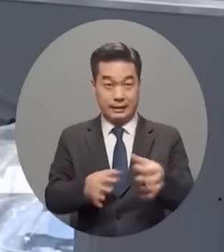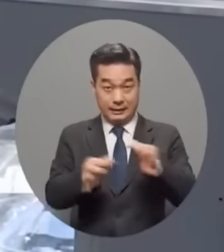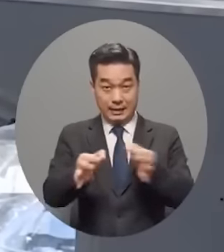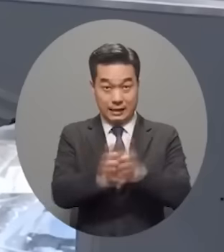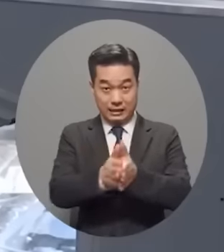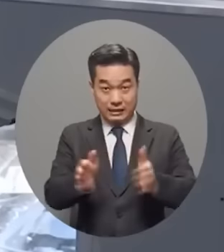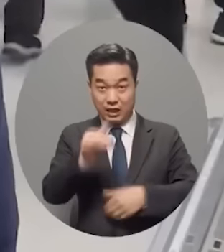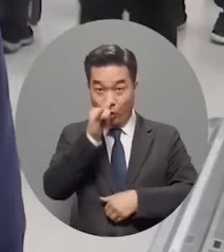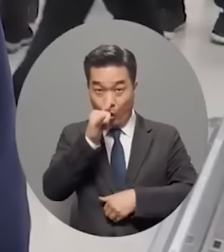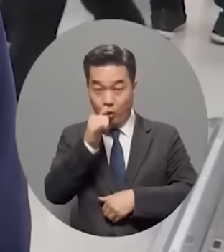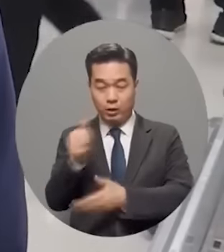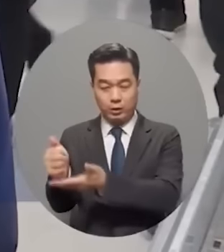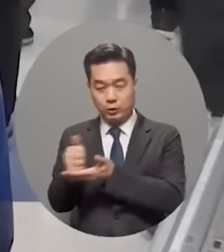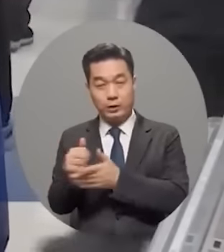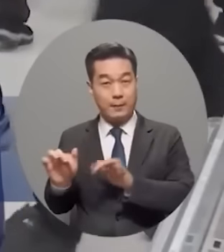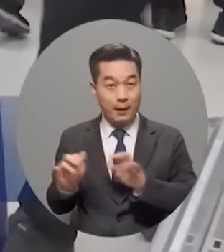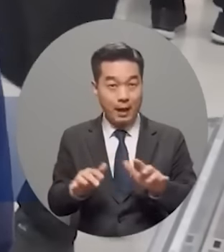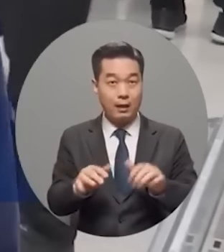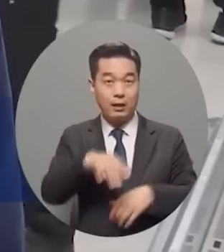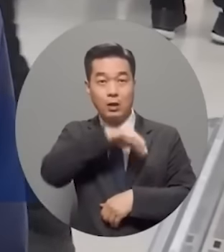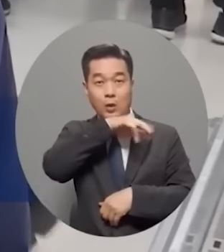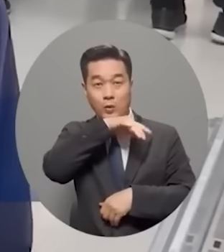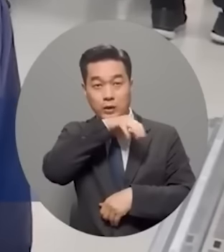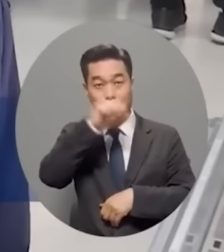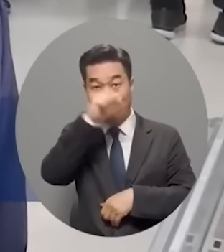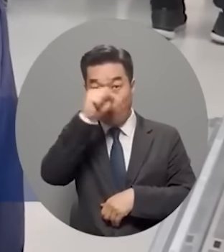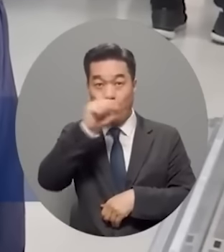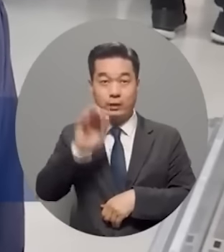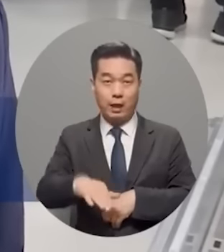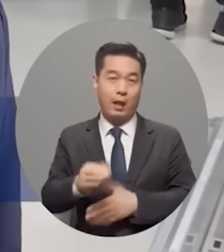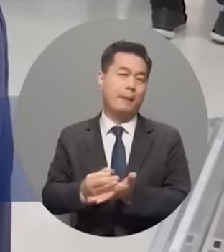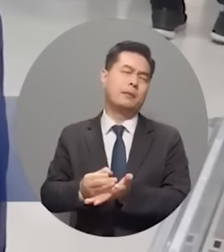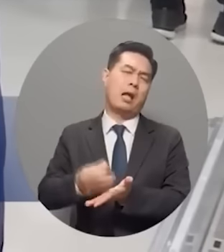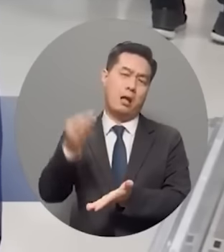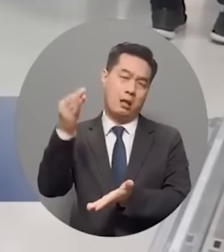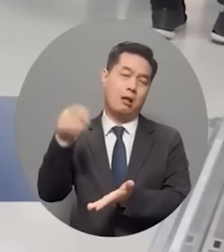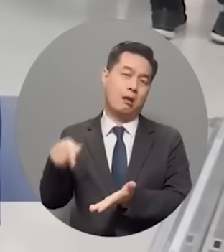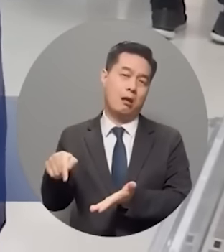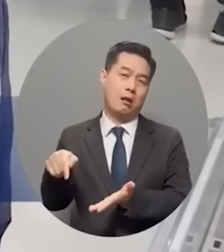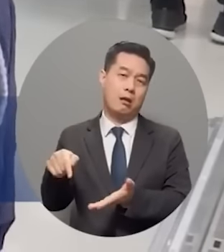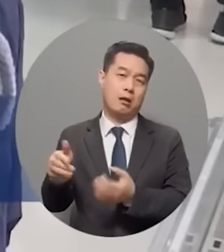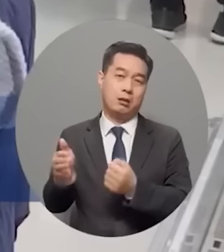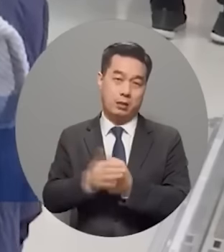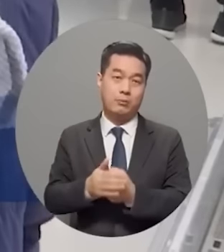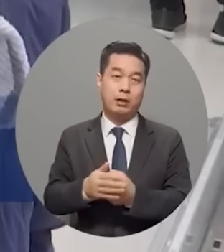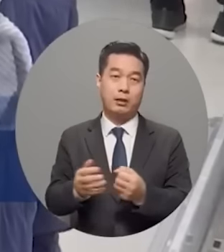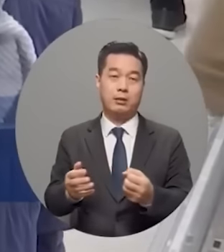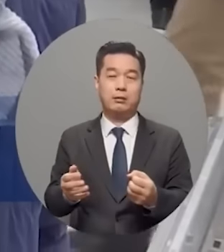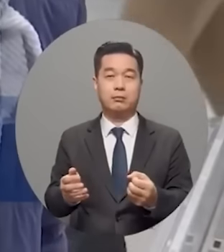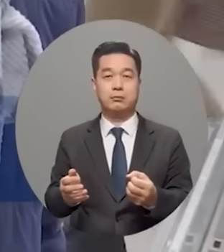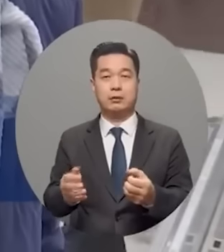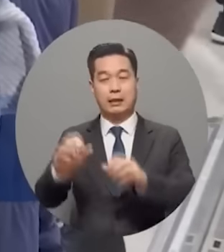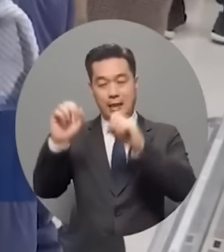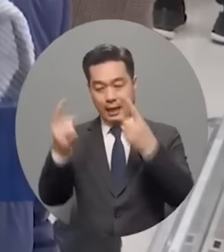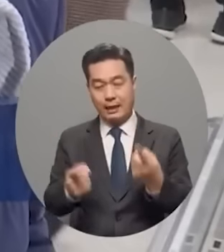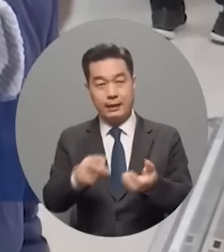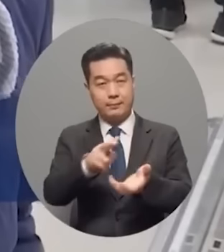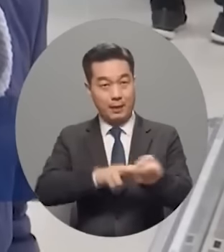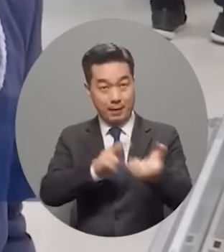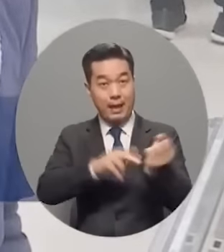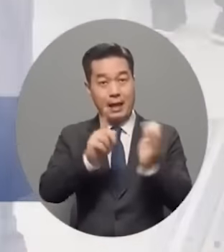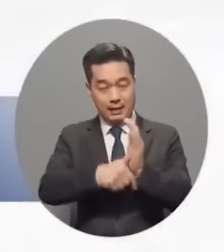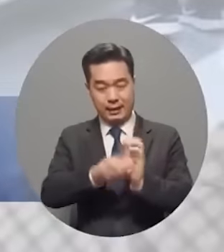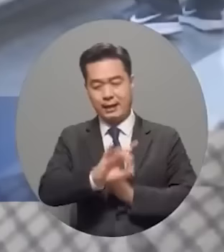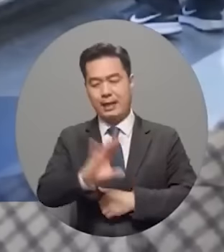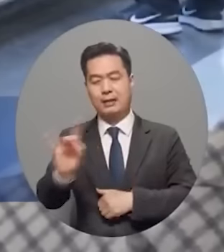손님들이 몰립니다. 오징어는 좋아하긴 하는데 비싸니까 뭐 이렇게 뭐 행사할 때 가끔 그냥 사 먹는 거죠